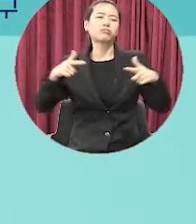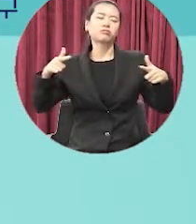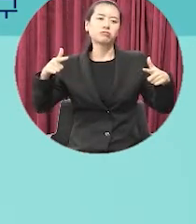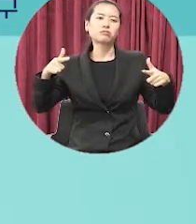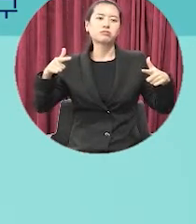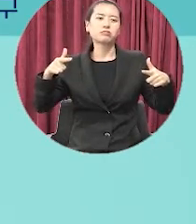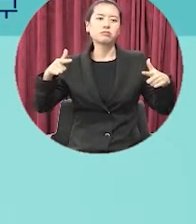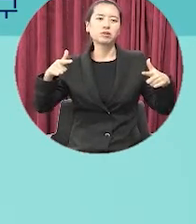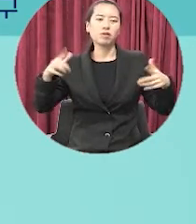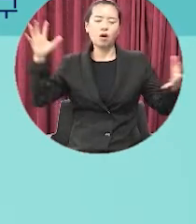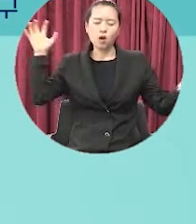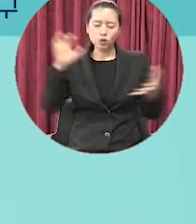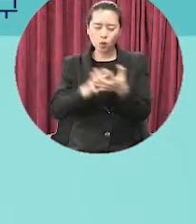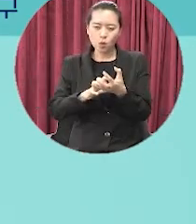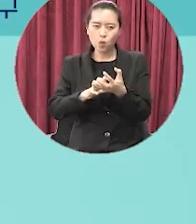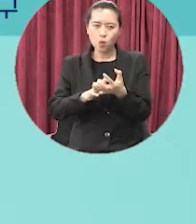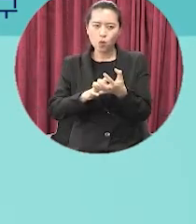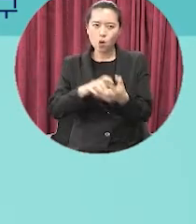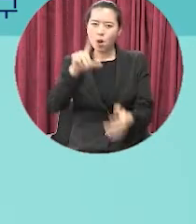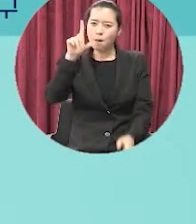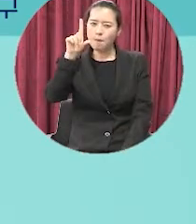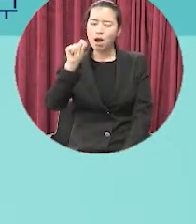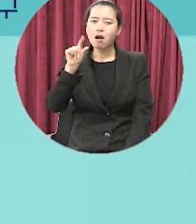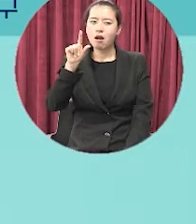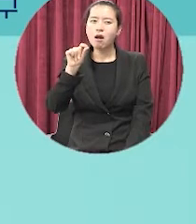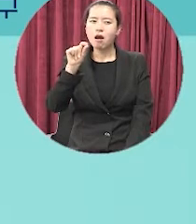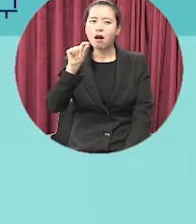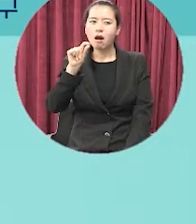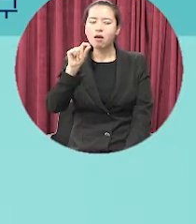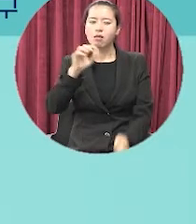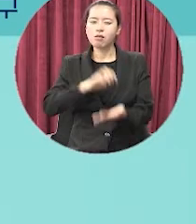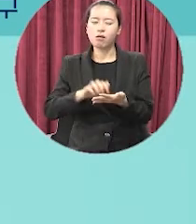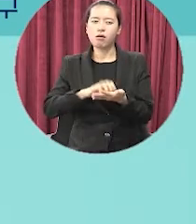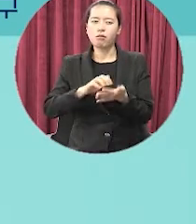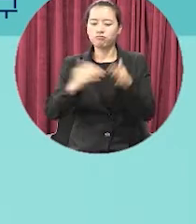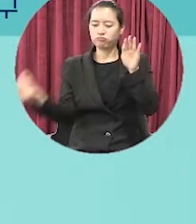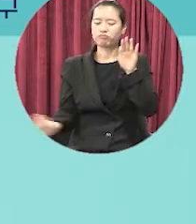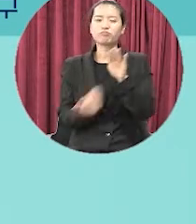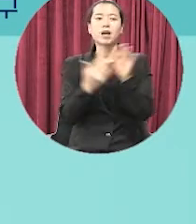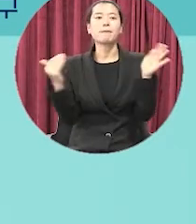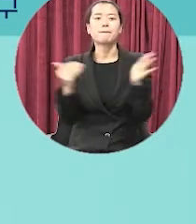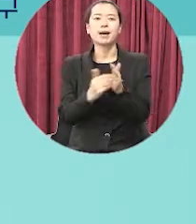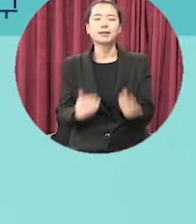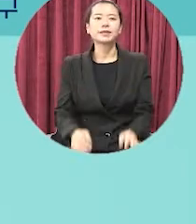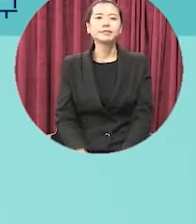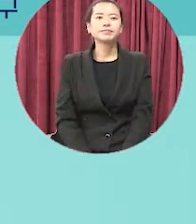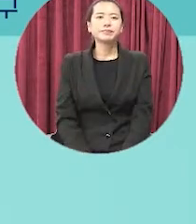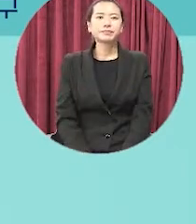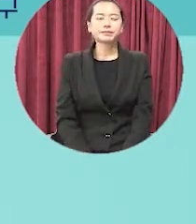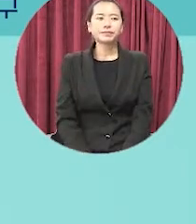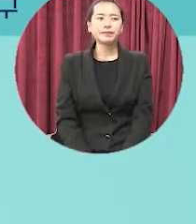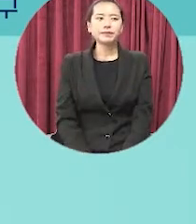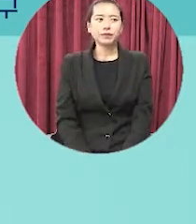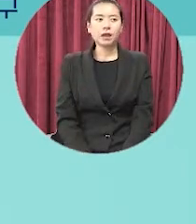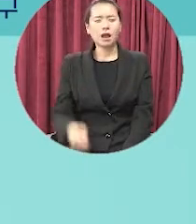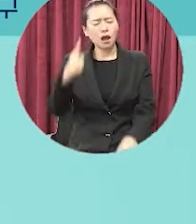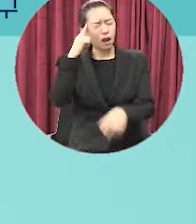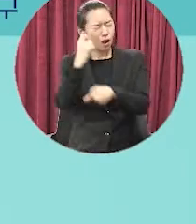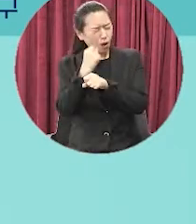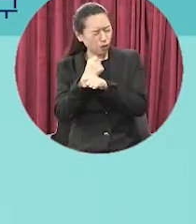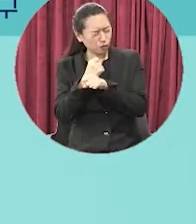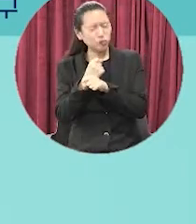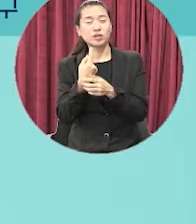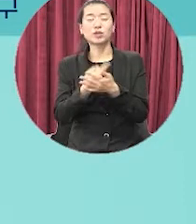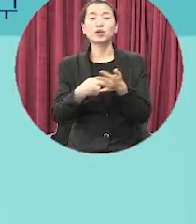알아 음 1일 2주전에 에 달성한 것 같습니다 그래서 이제 이런거 를 하려고 하다보니까